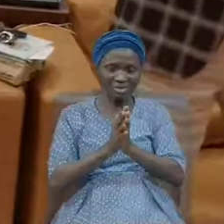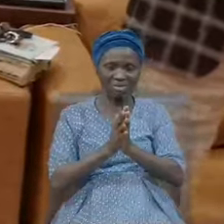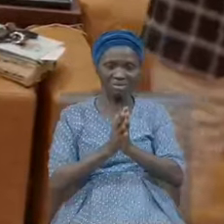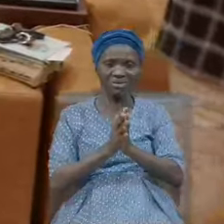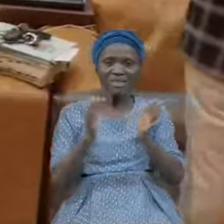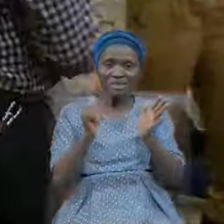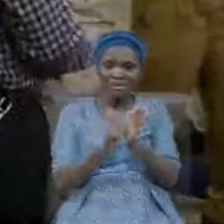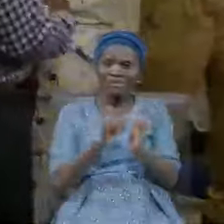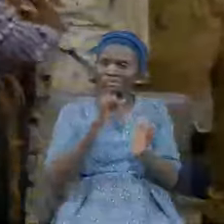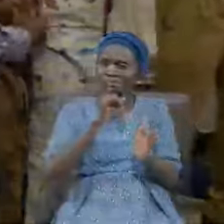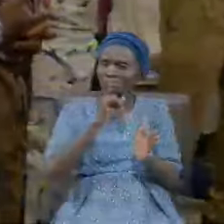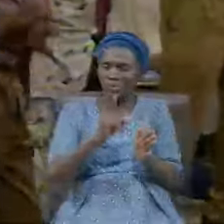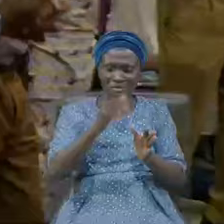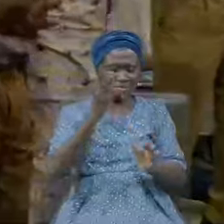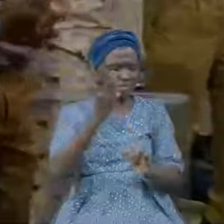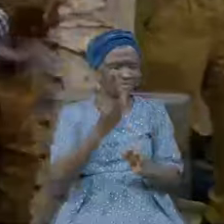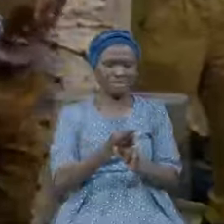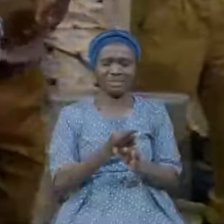La foi précise,